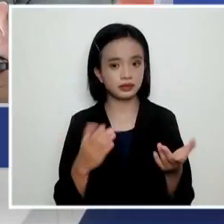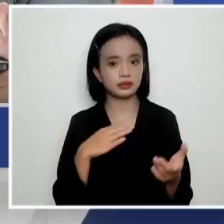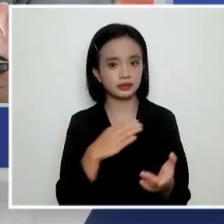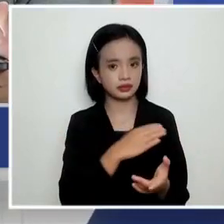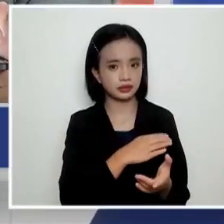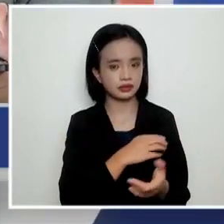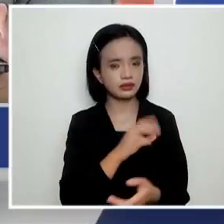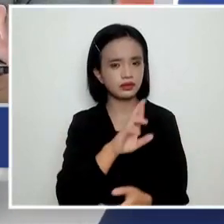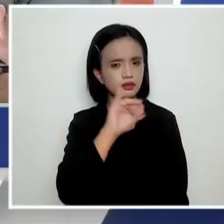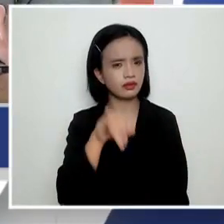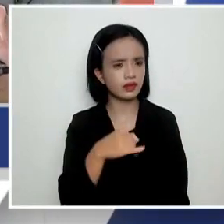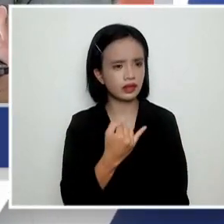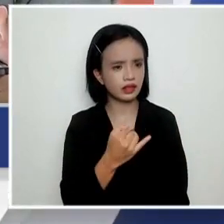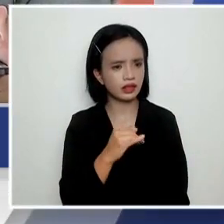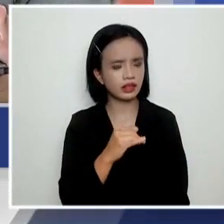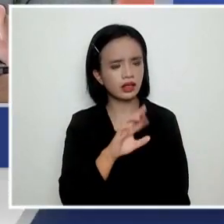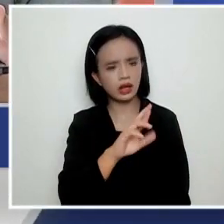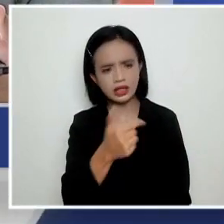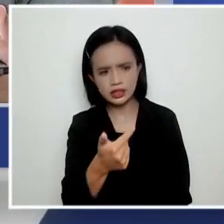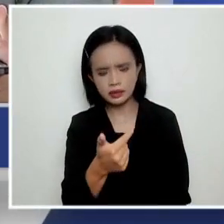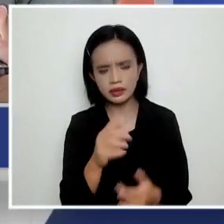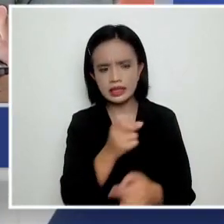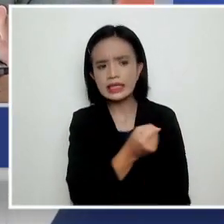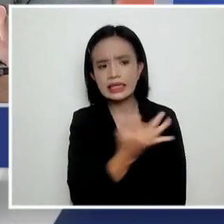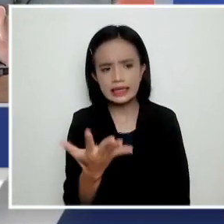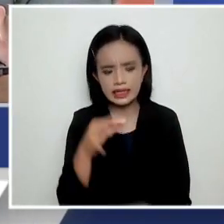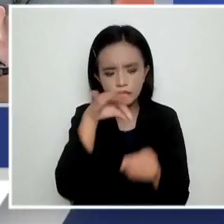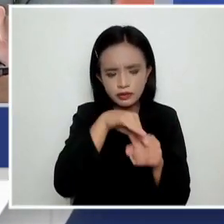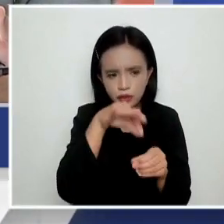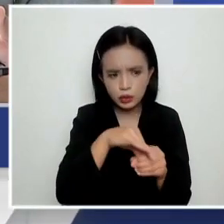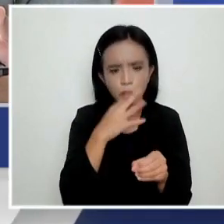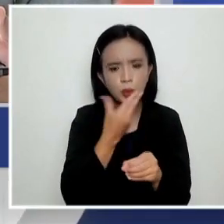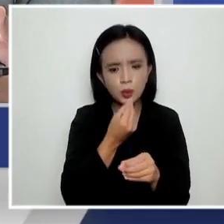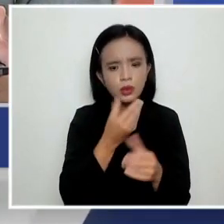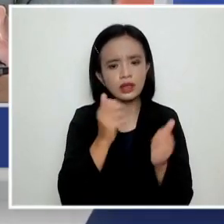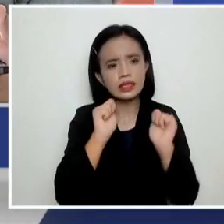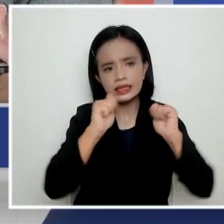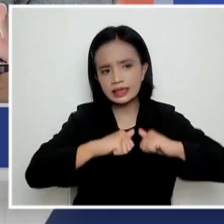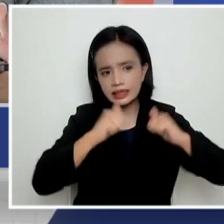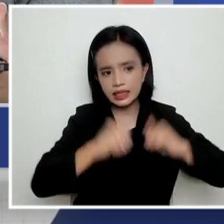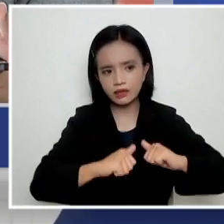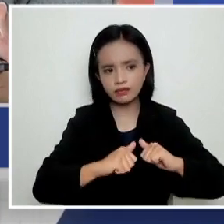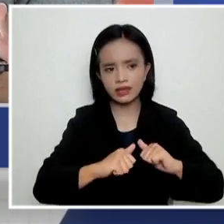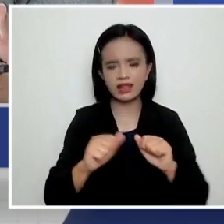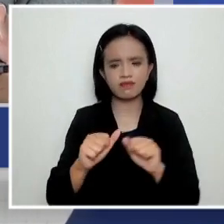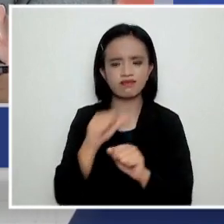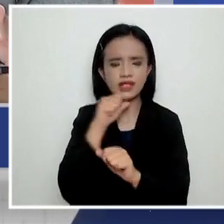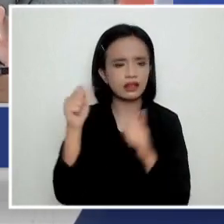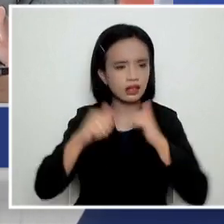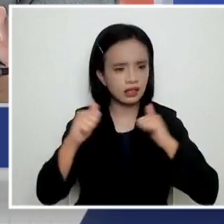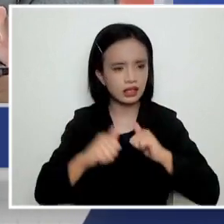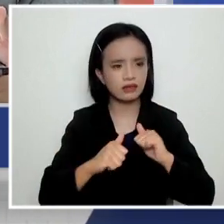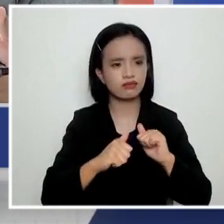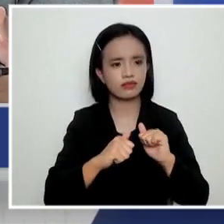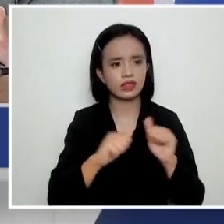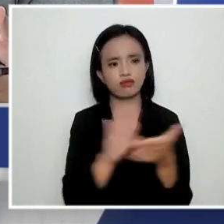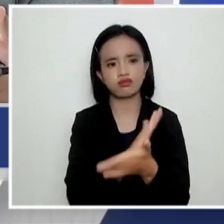So RG, ilan ang bumoto pabor at kontra sa resolusyon?